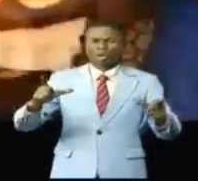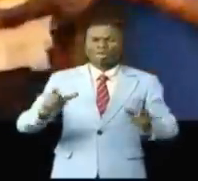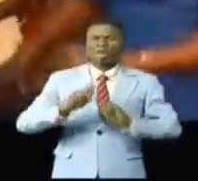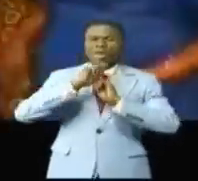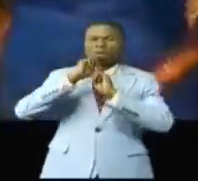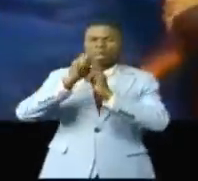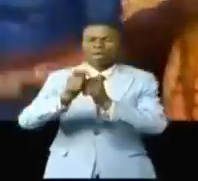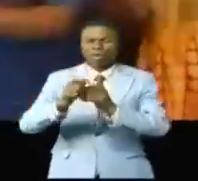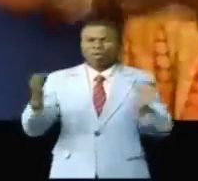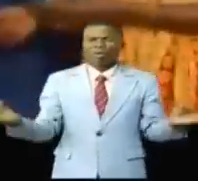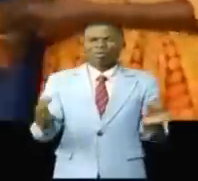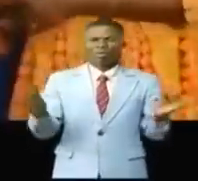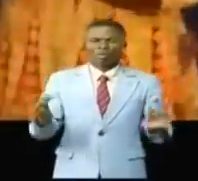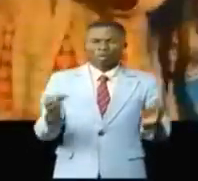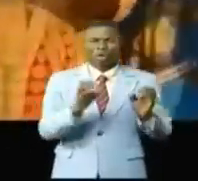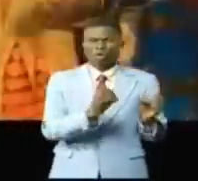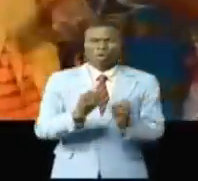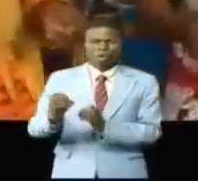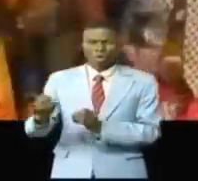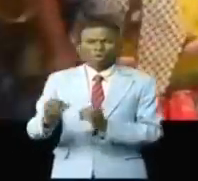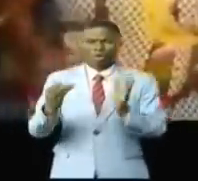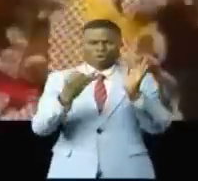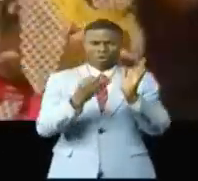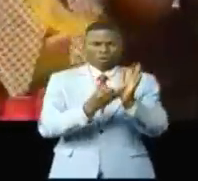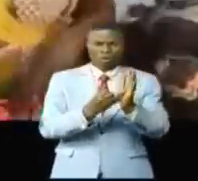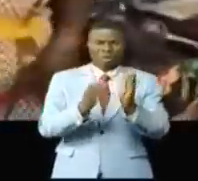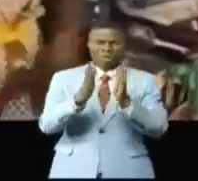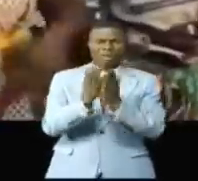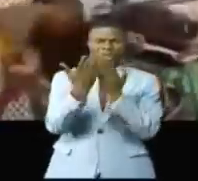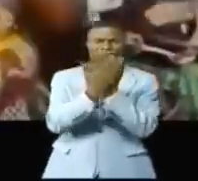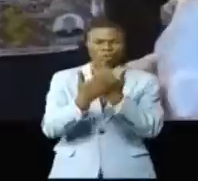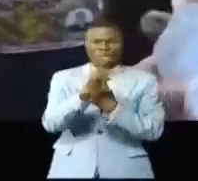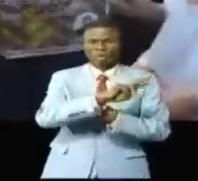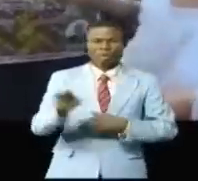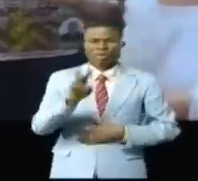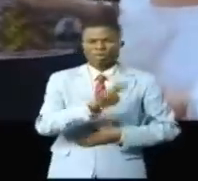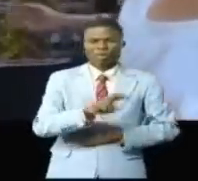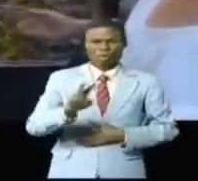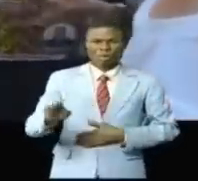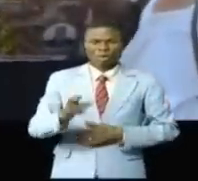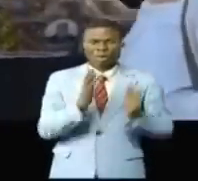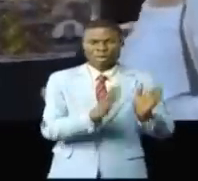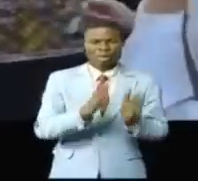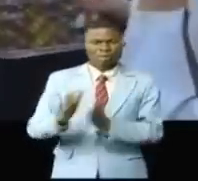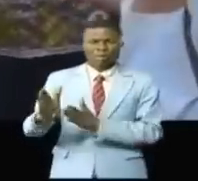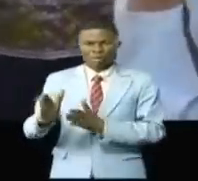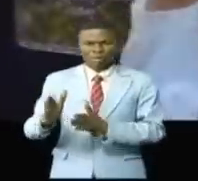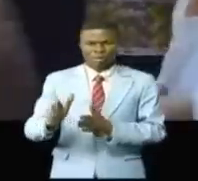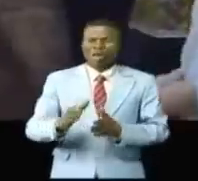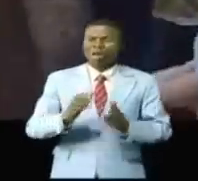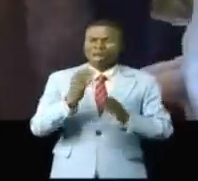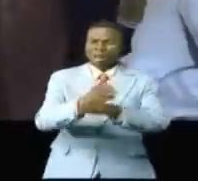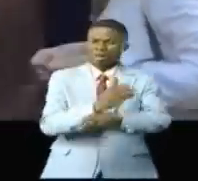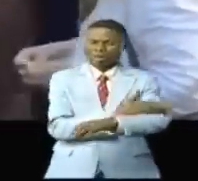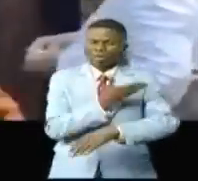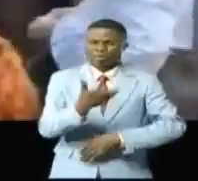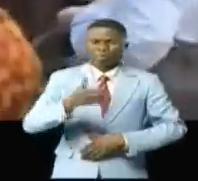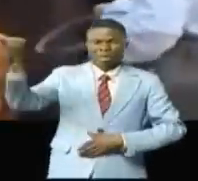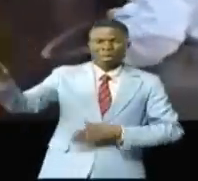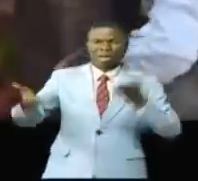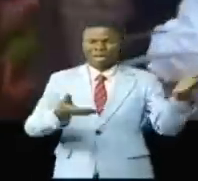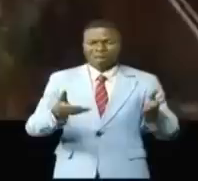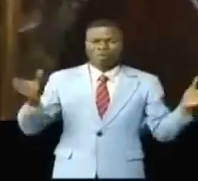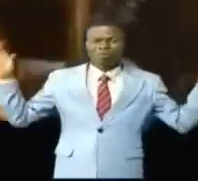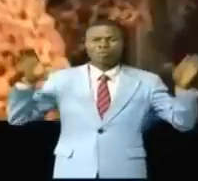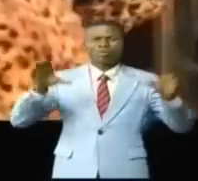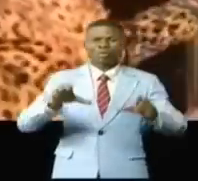cette célébration qui aura lieu le dimanche 10 juillet 2022, les préparatifs battent le plein. Les invités viennent de